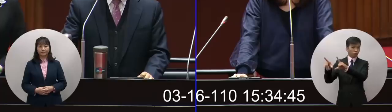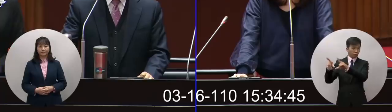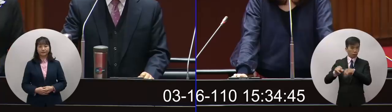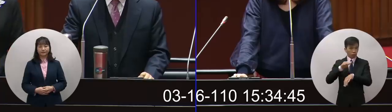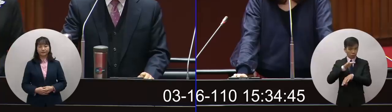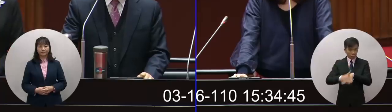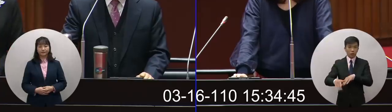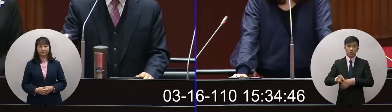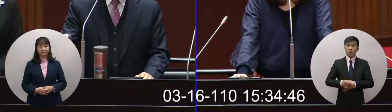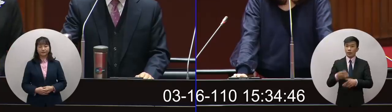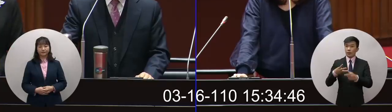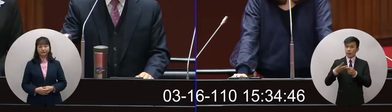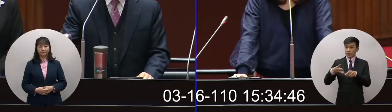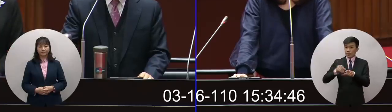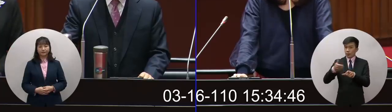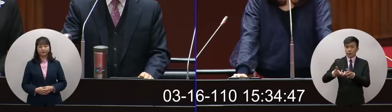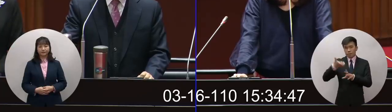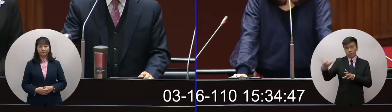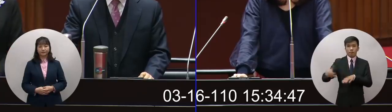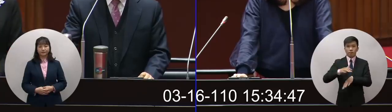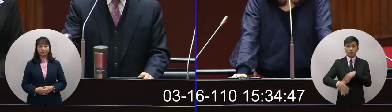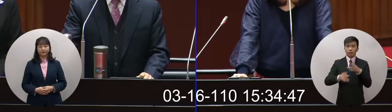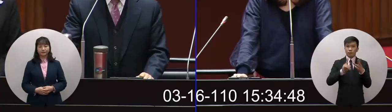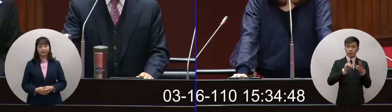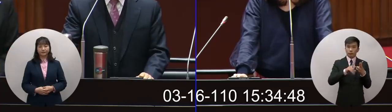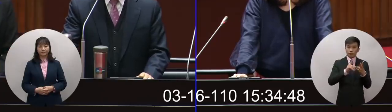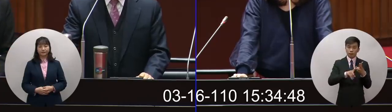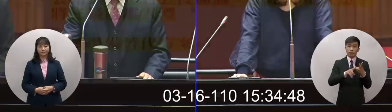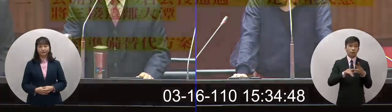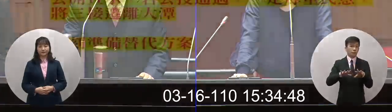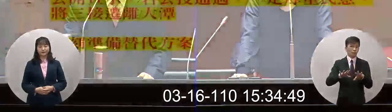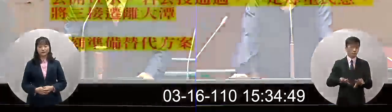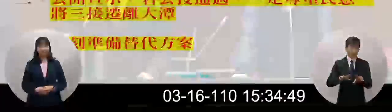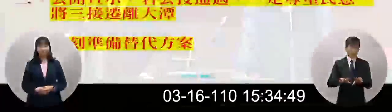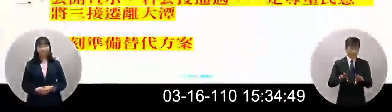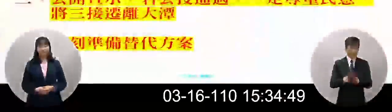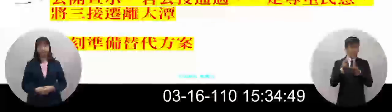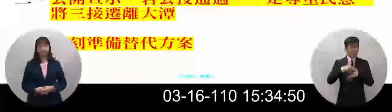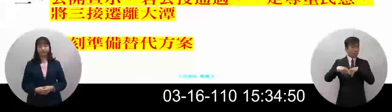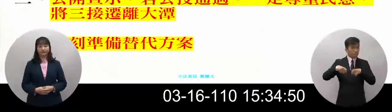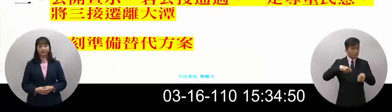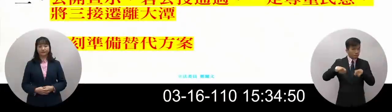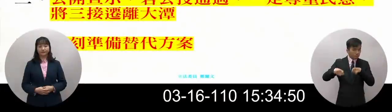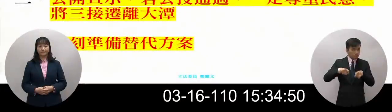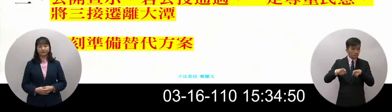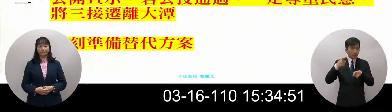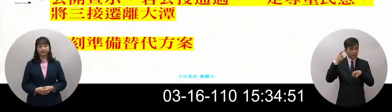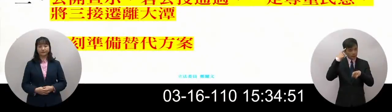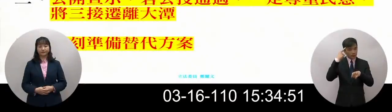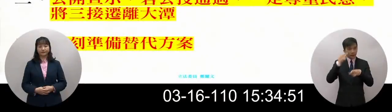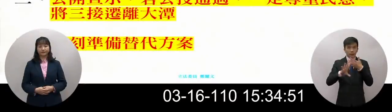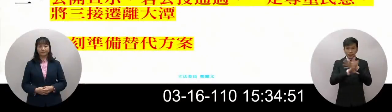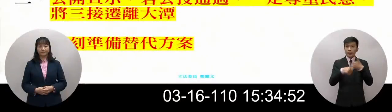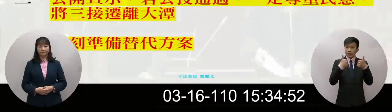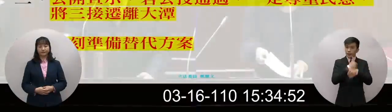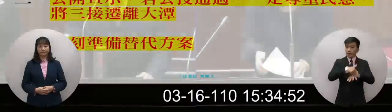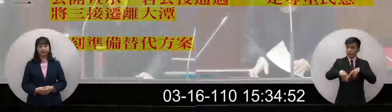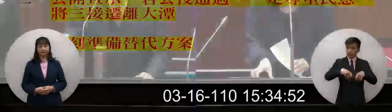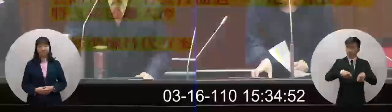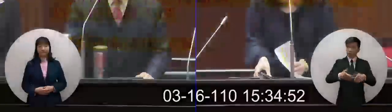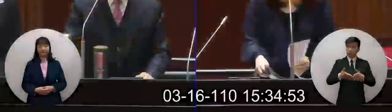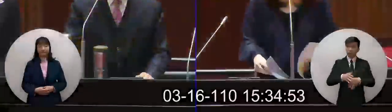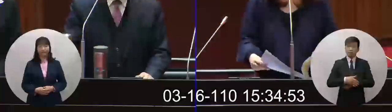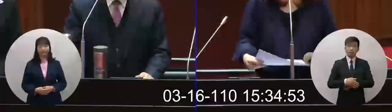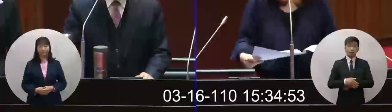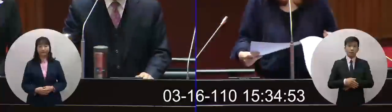迁离大潭。第三，现在就开始准备提出替代方案。那为什么